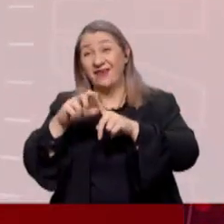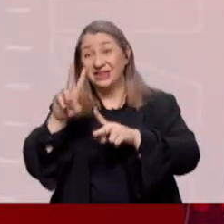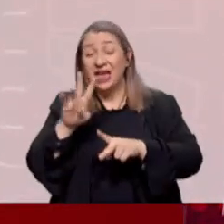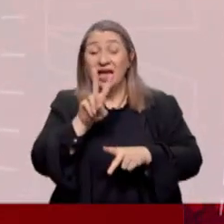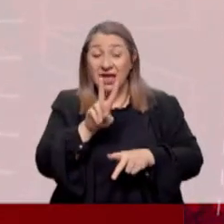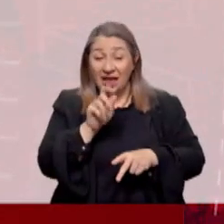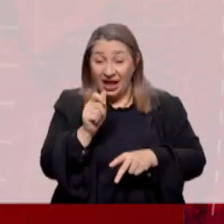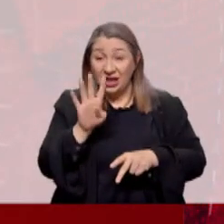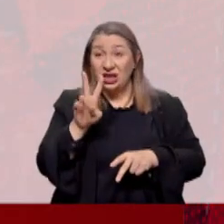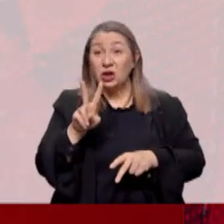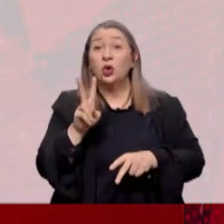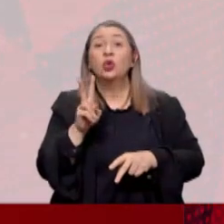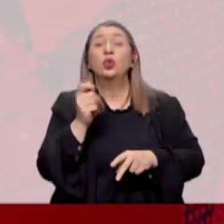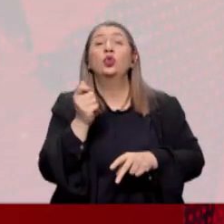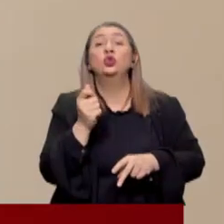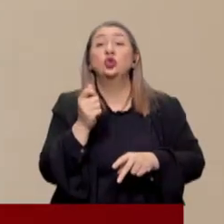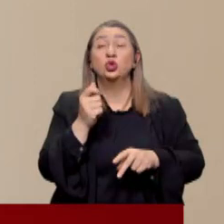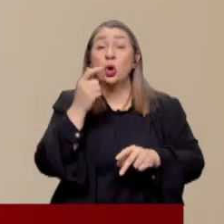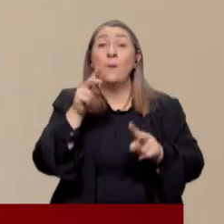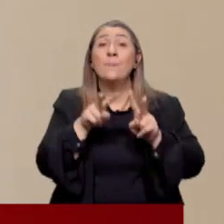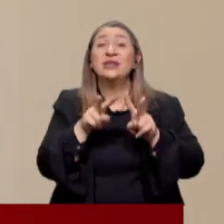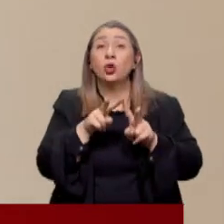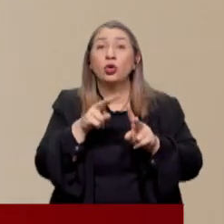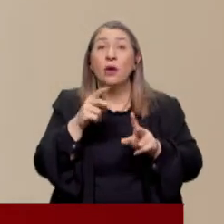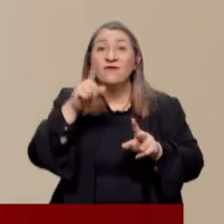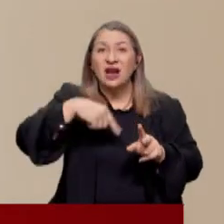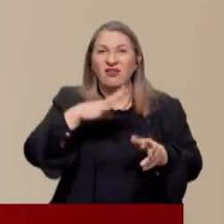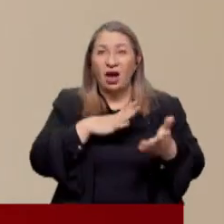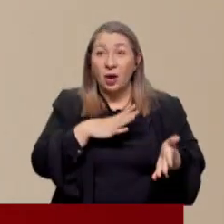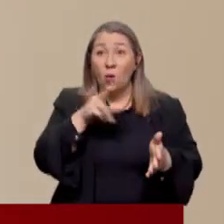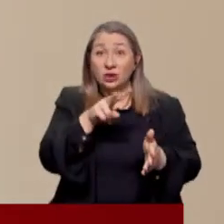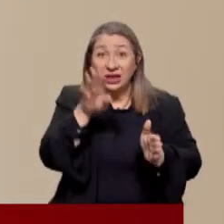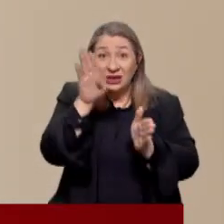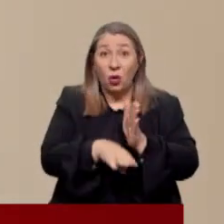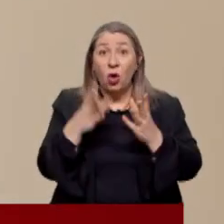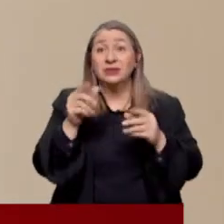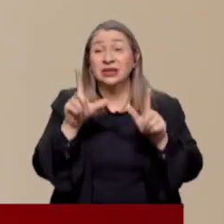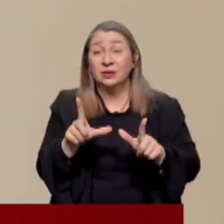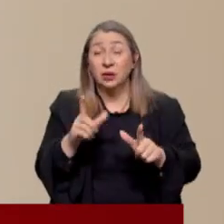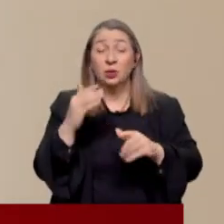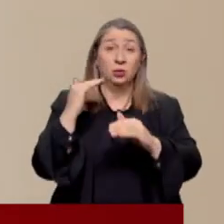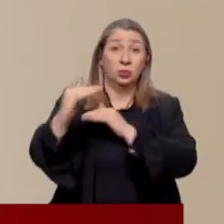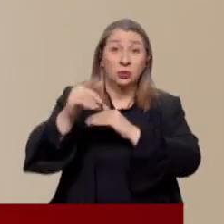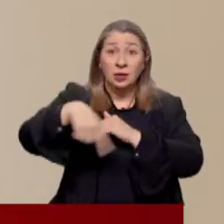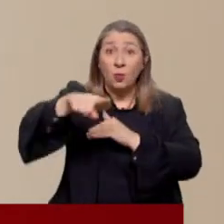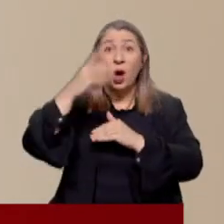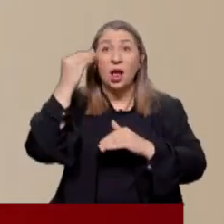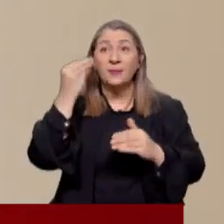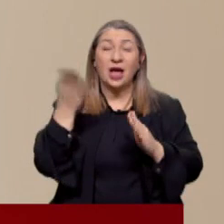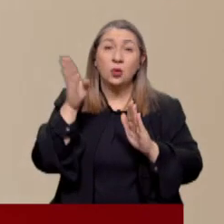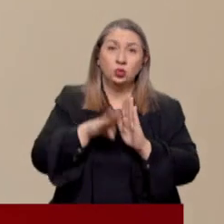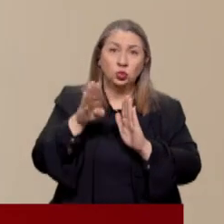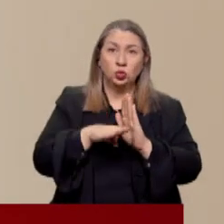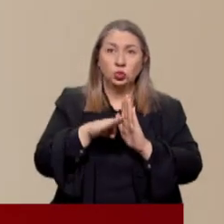kuruş motorinde vergi bulunmakta. Motorindeki ÖTV ve KDV'nin de düşürülmesi gerekmekte. Vatandaşın bu anlamda daha